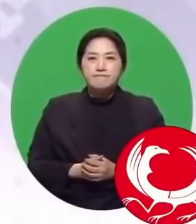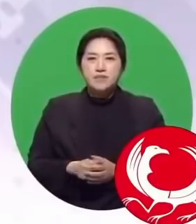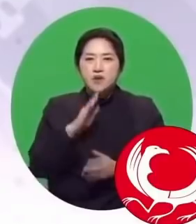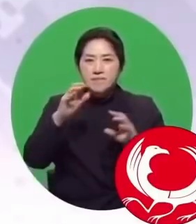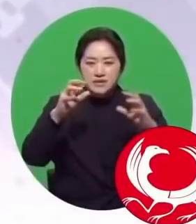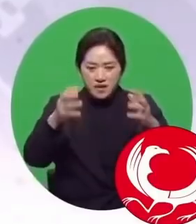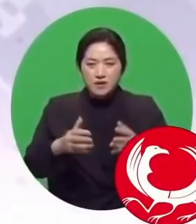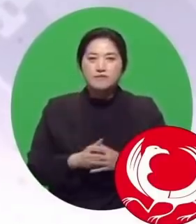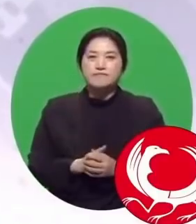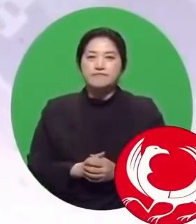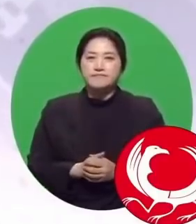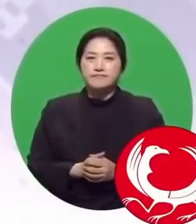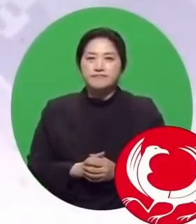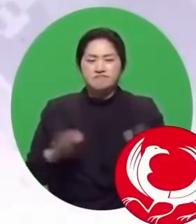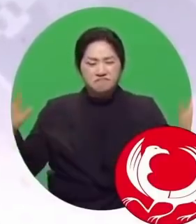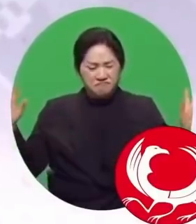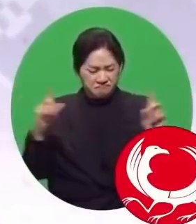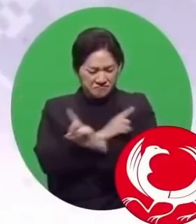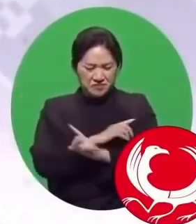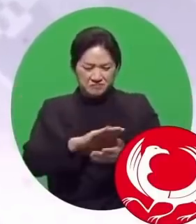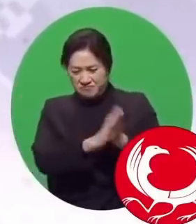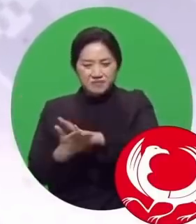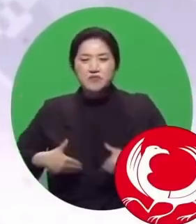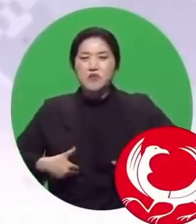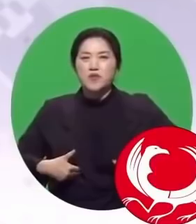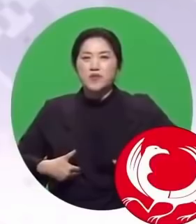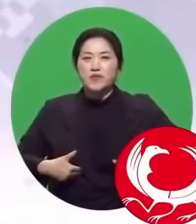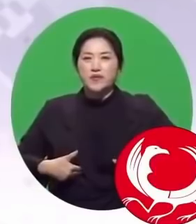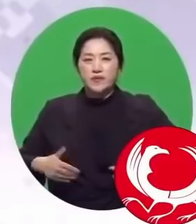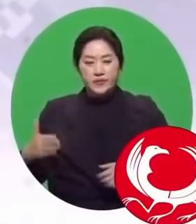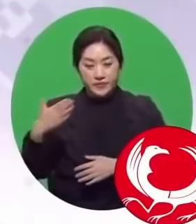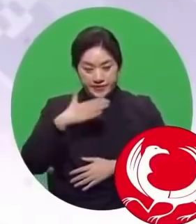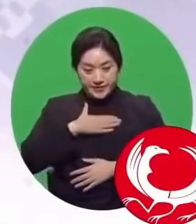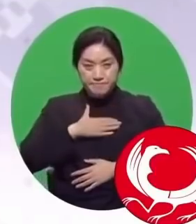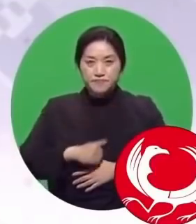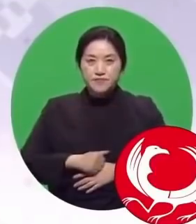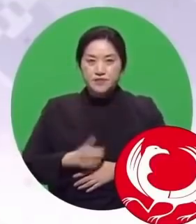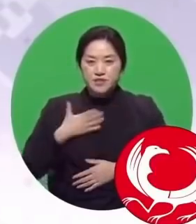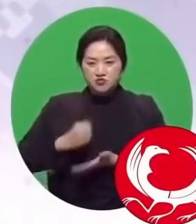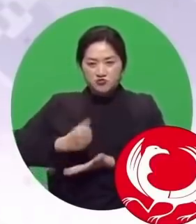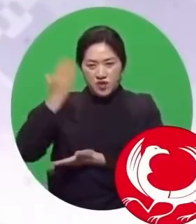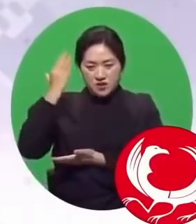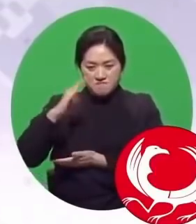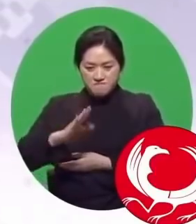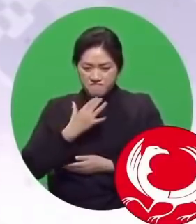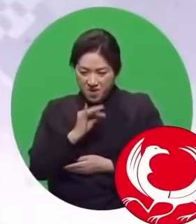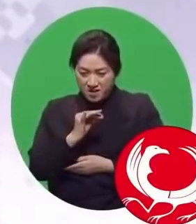정말 이 나라는 바뀌어야 됩니다. 저는 제 주장이 옳다고